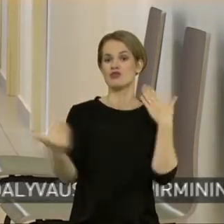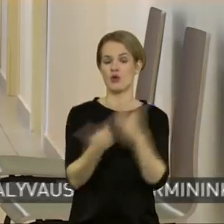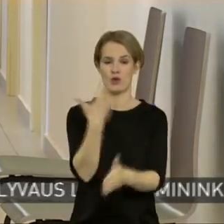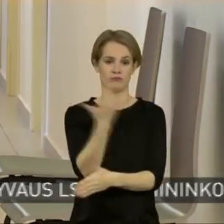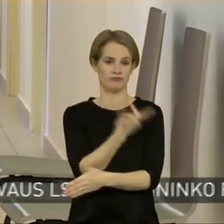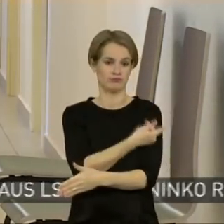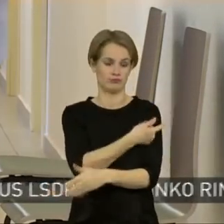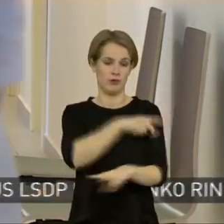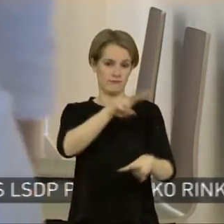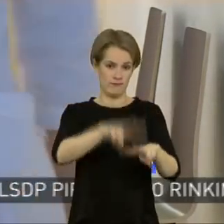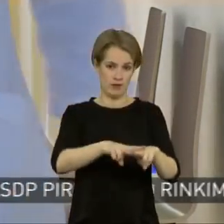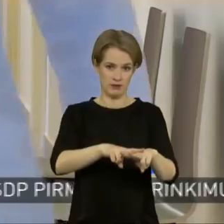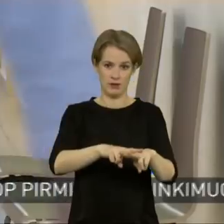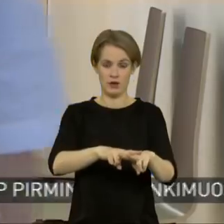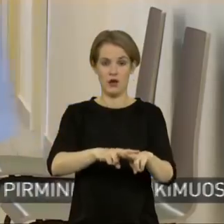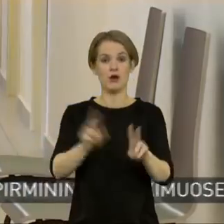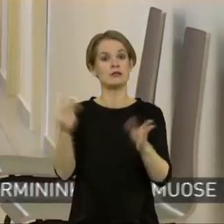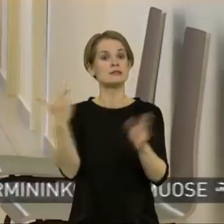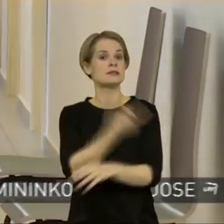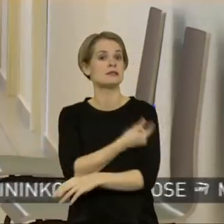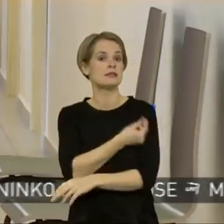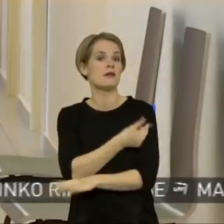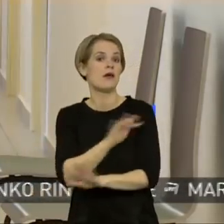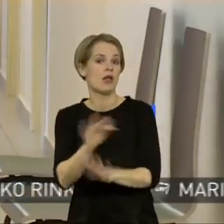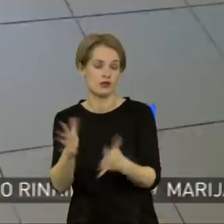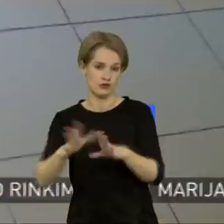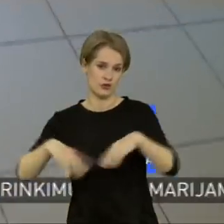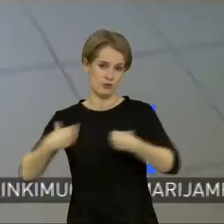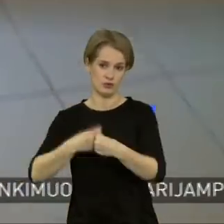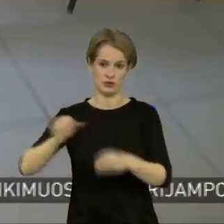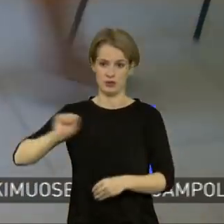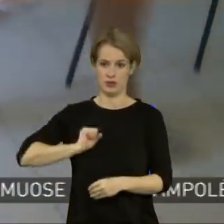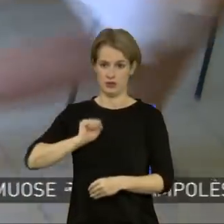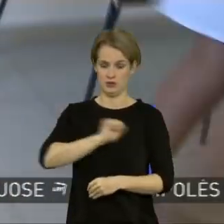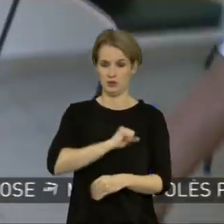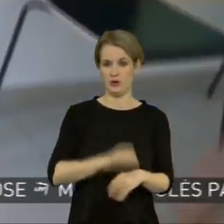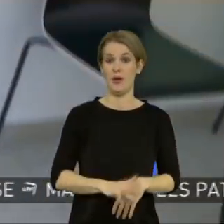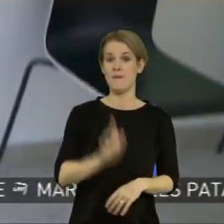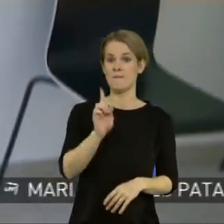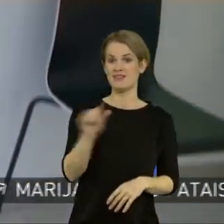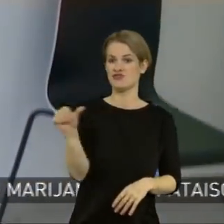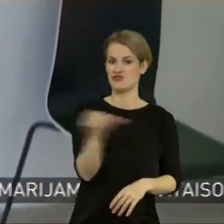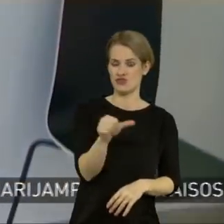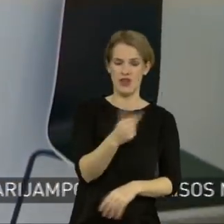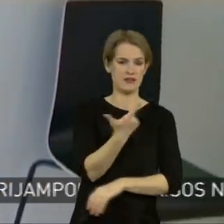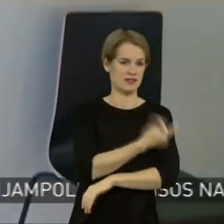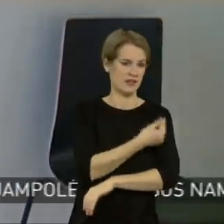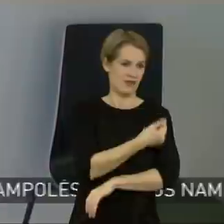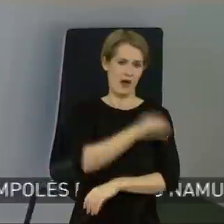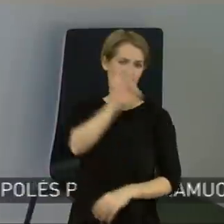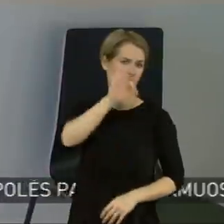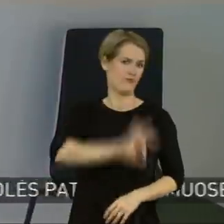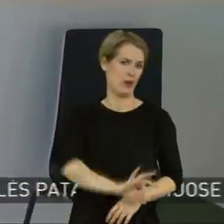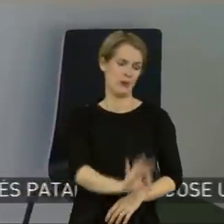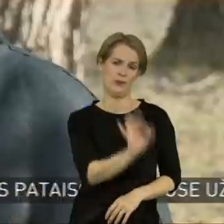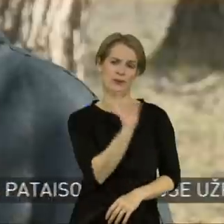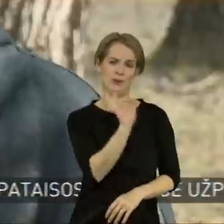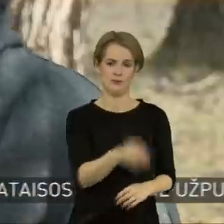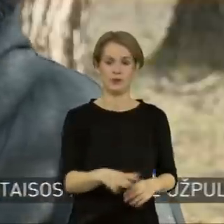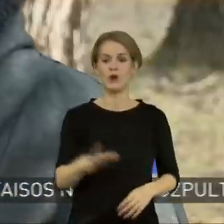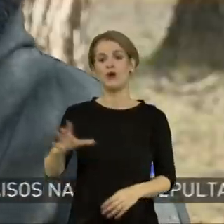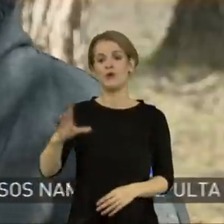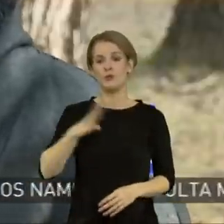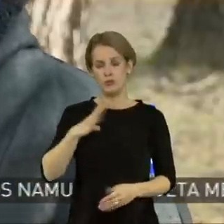patys šeimos gydytojai nedirba tik sekmadieniais, tačiau esą darba šeštadieniais daug naudos neduoda. Turėjom patirtį, kai ir